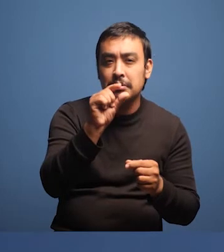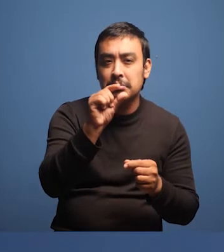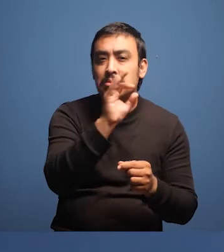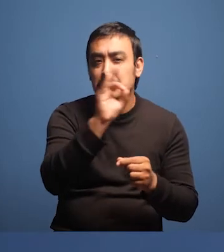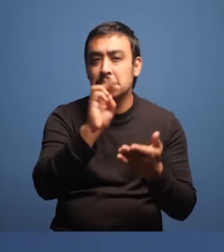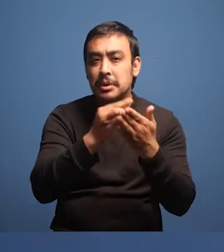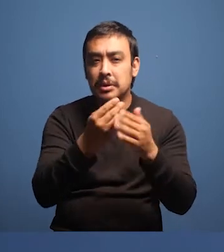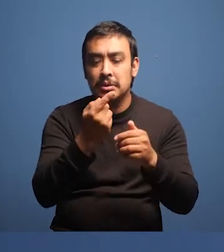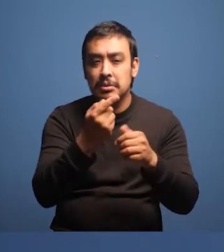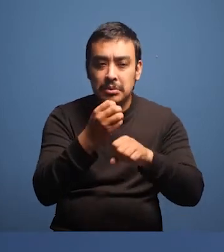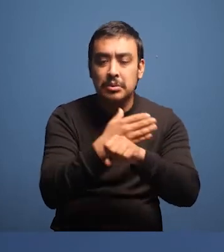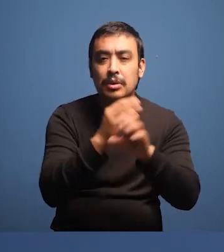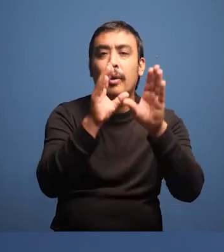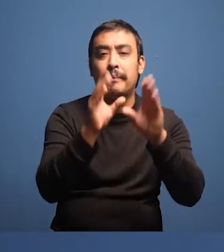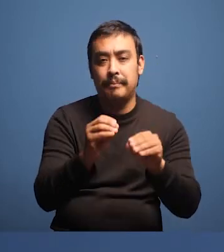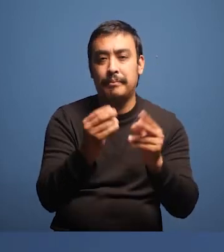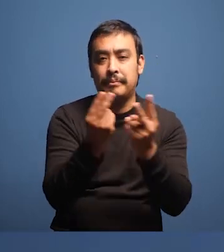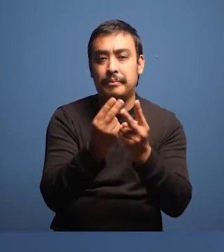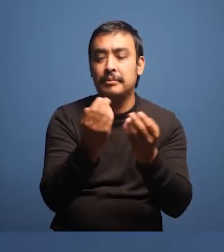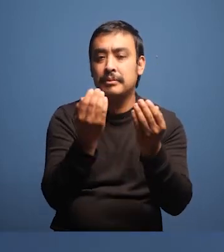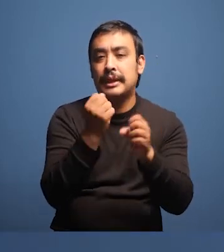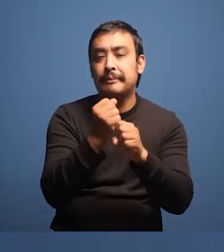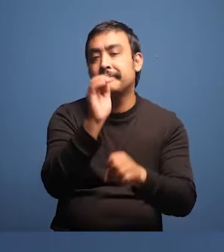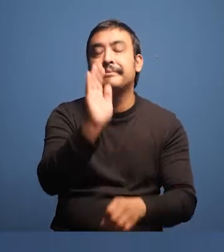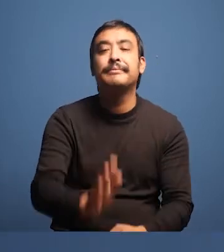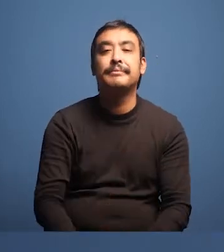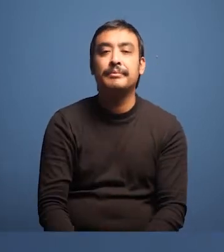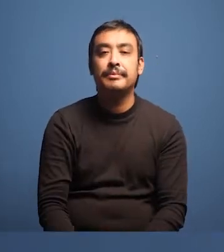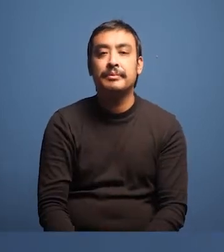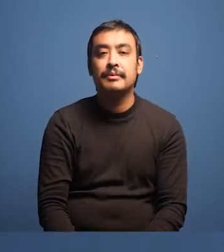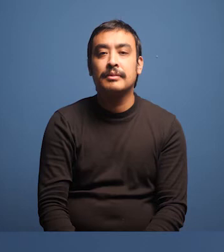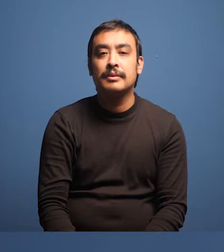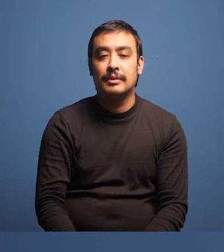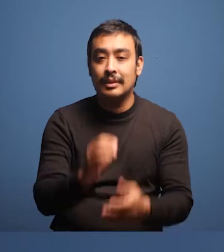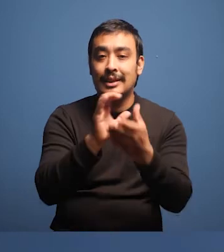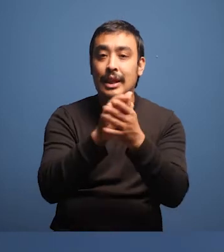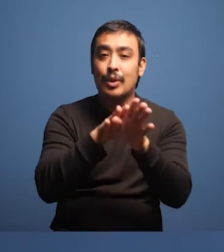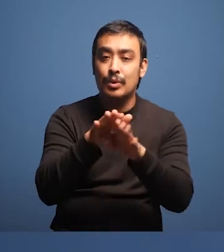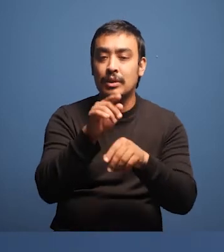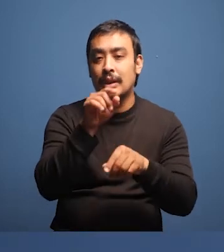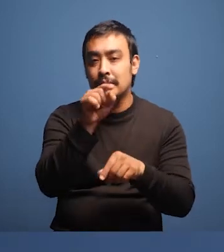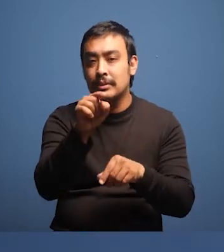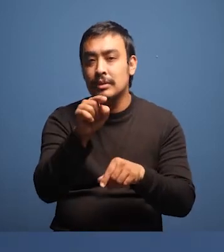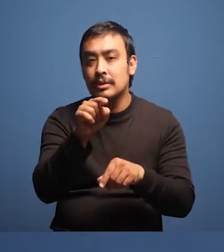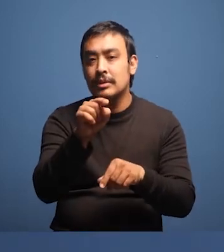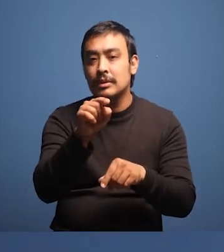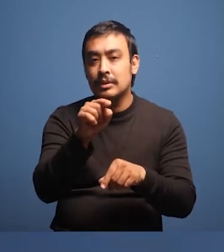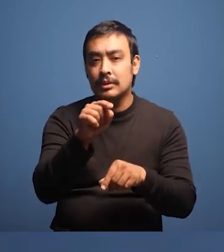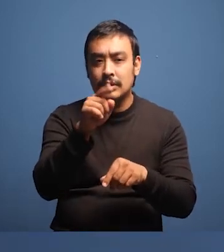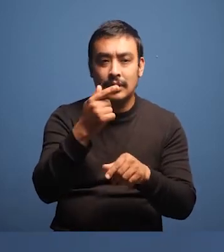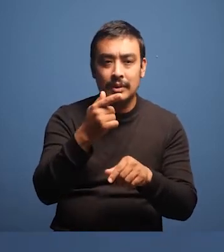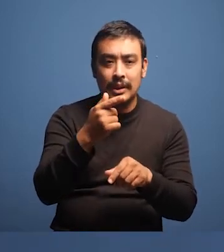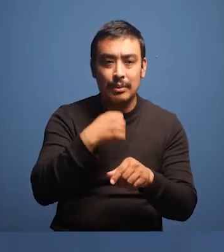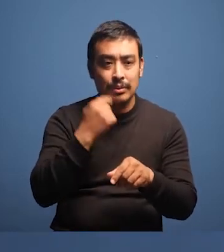पनि घट्छ नि त सो आई थिङ्क हामी त्यस्तैसम्म चाहिँ गर्न सक्छौँ सो साथीहरू तपाईँहरूले चाहिँ जान या फिर अनजानमा